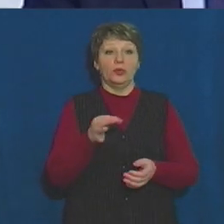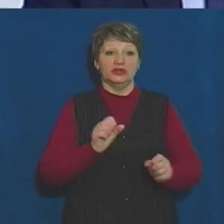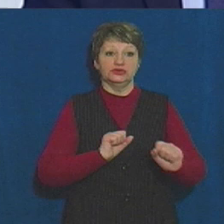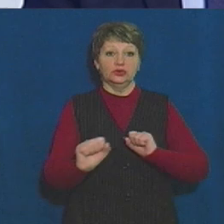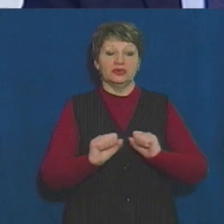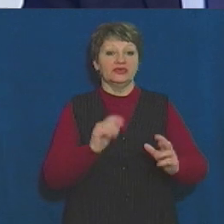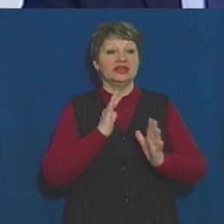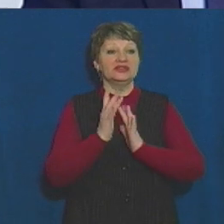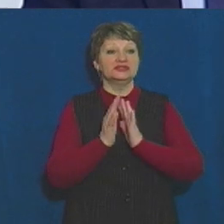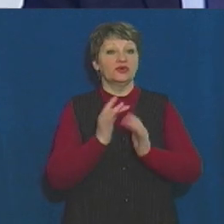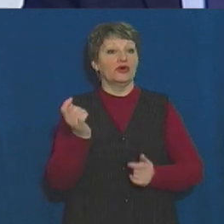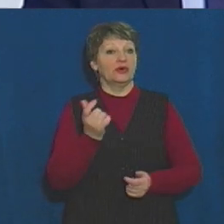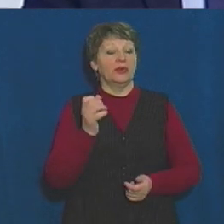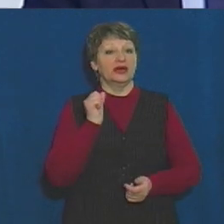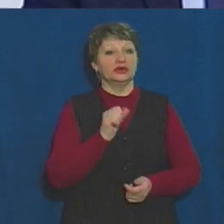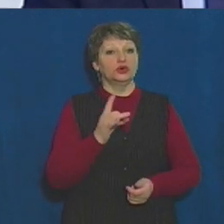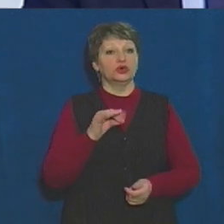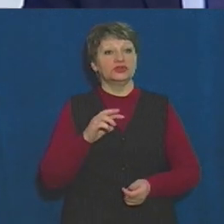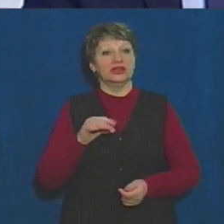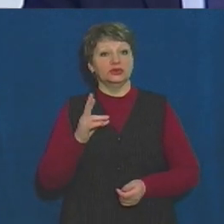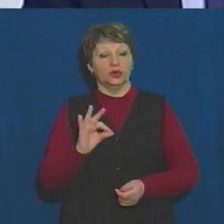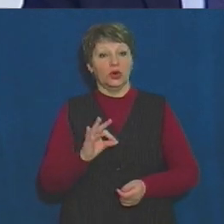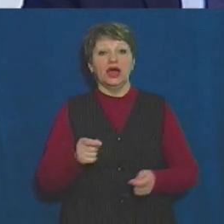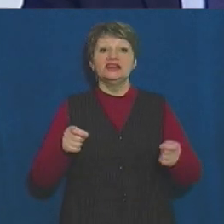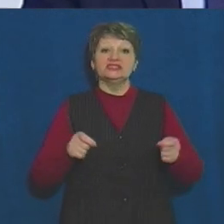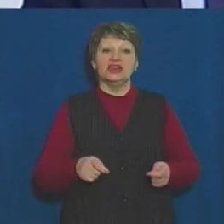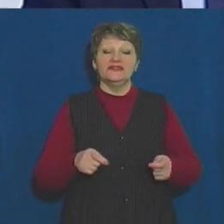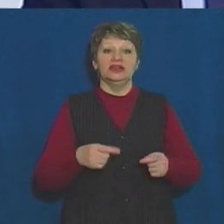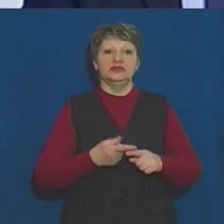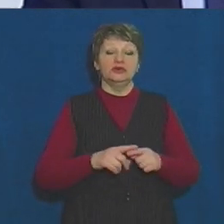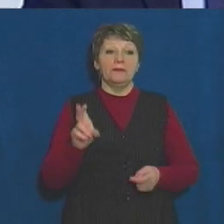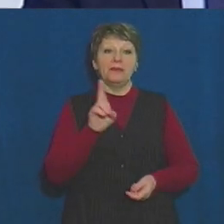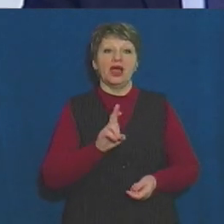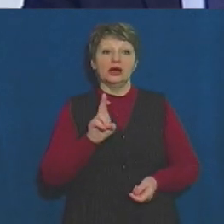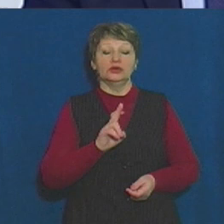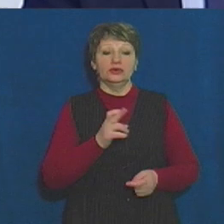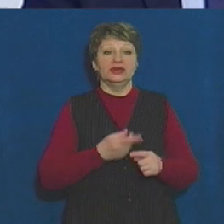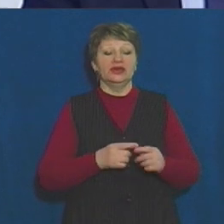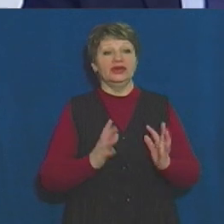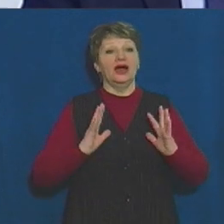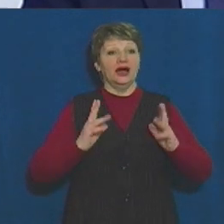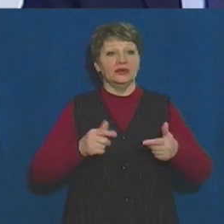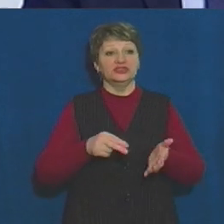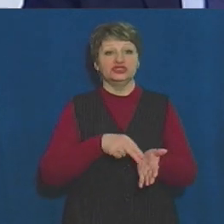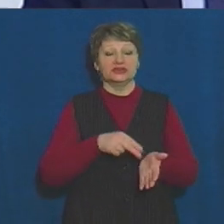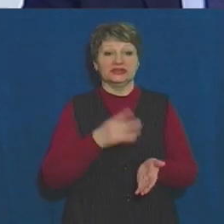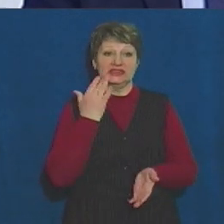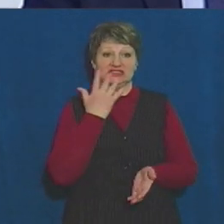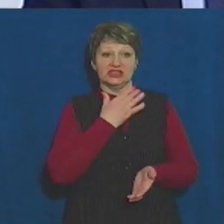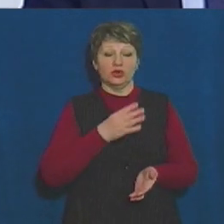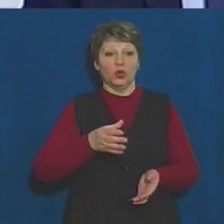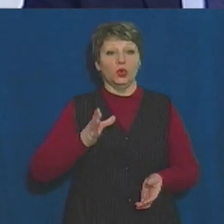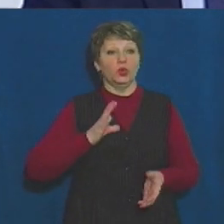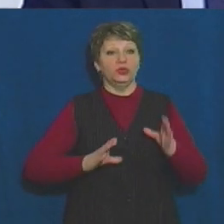мисливського господарства Анатолій Рутенко та завідувач кафедри біології, екології та агротехнологій Черкаського національного університету